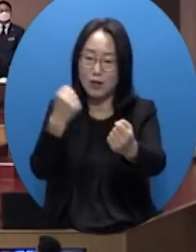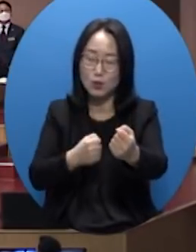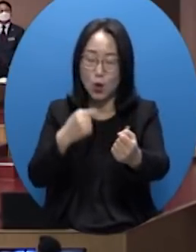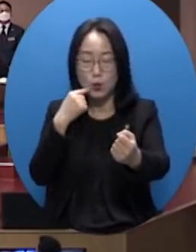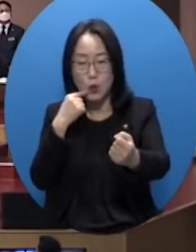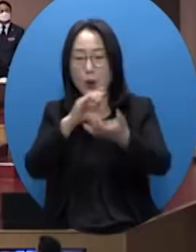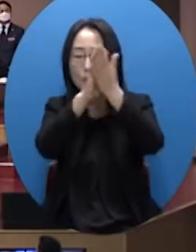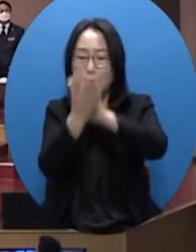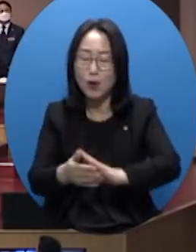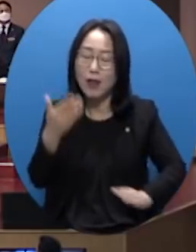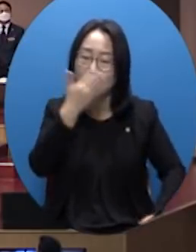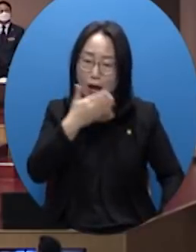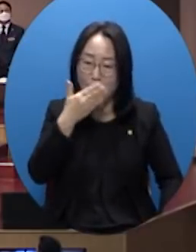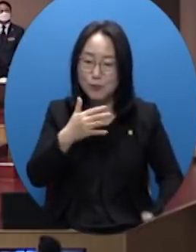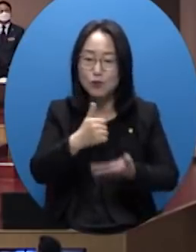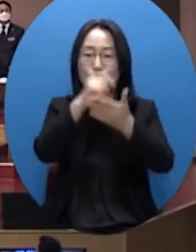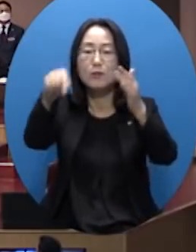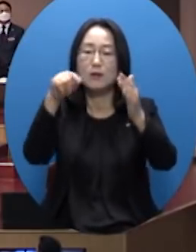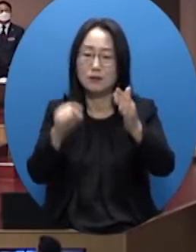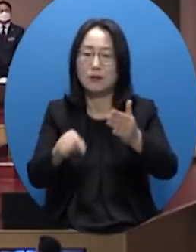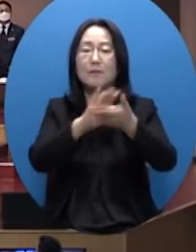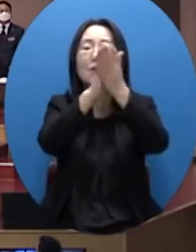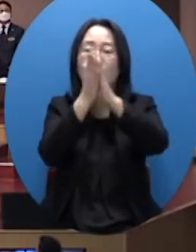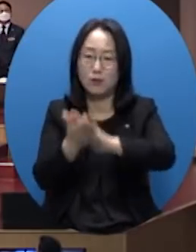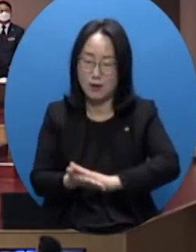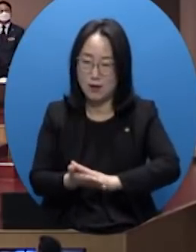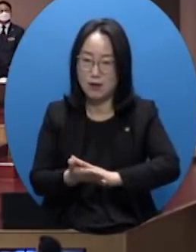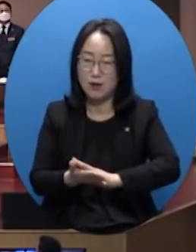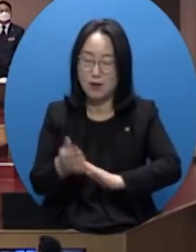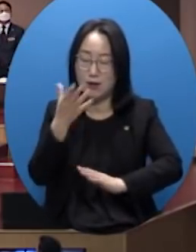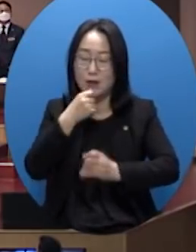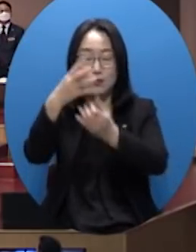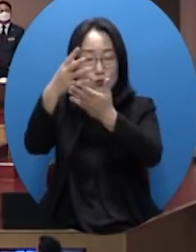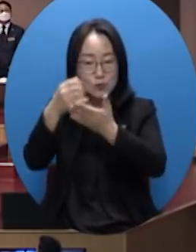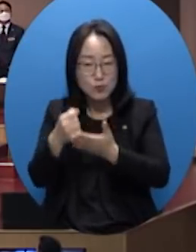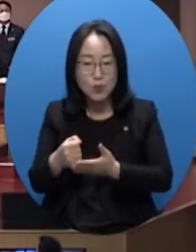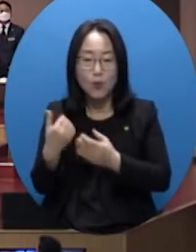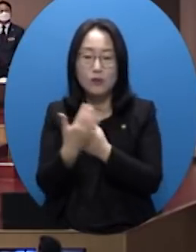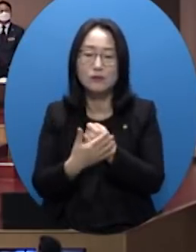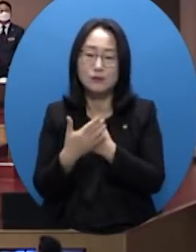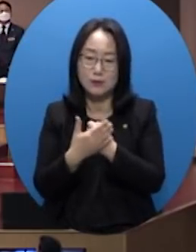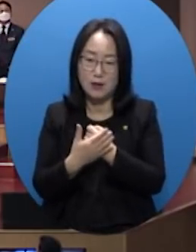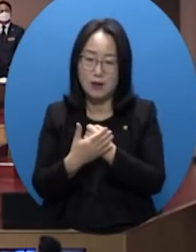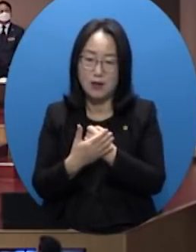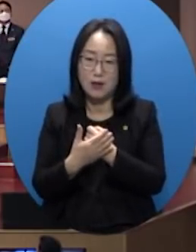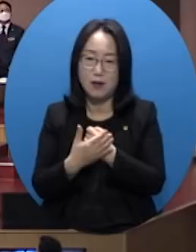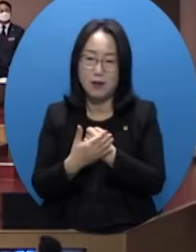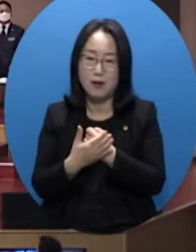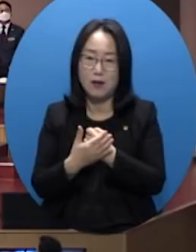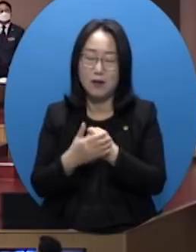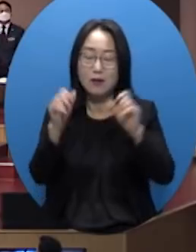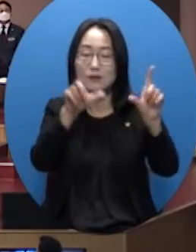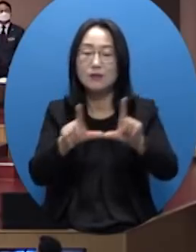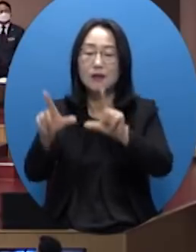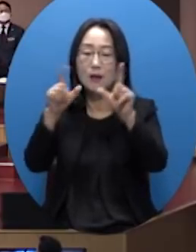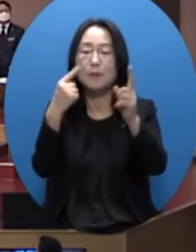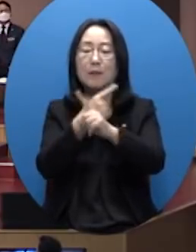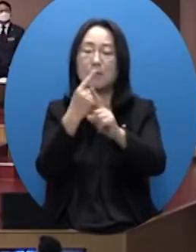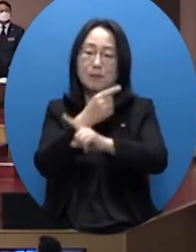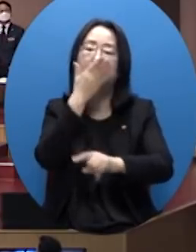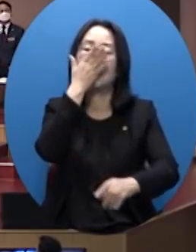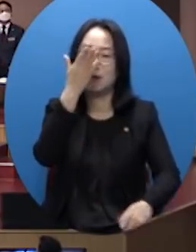우리 주방에서 변화 되어 하나님의 축복과 은혜를 받은 김에 복된 전화로 우리 삶이 바뀌어 주게 될